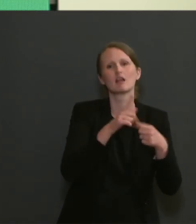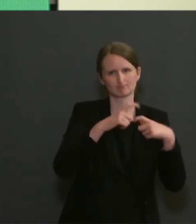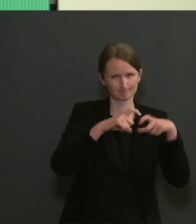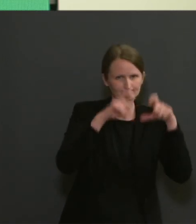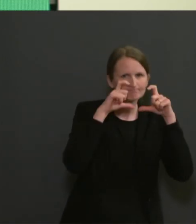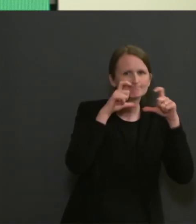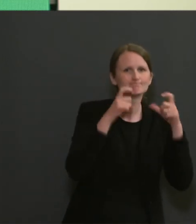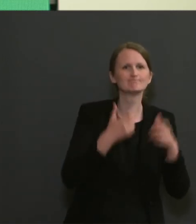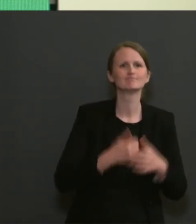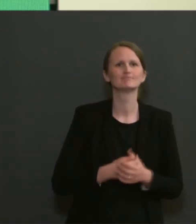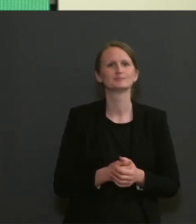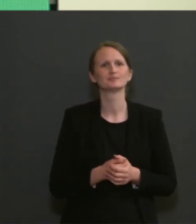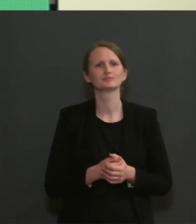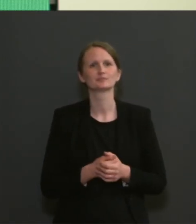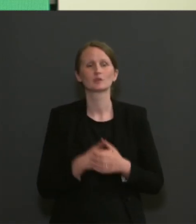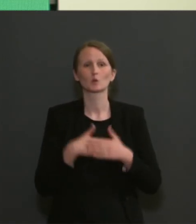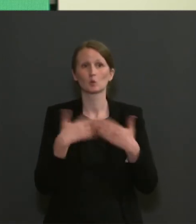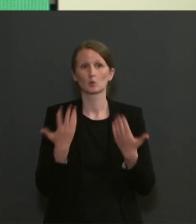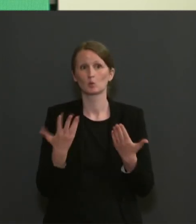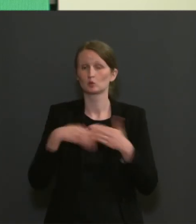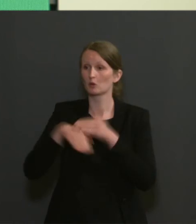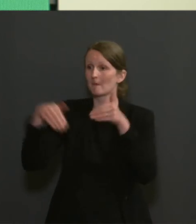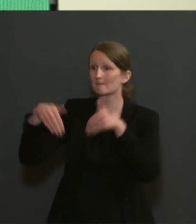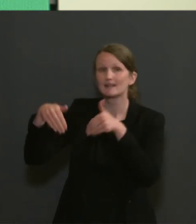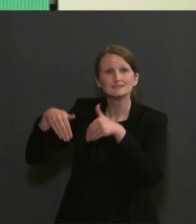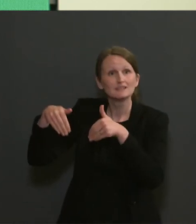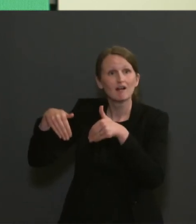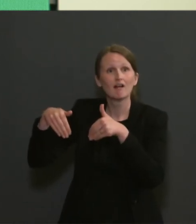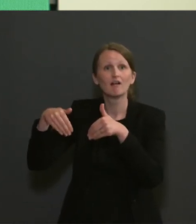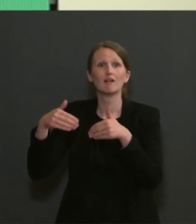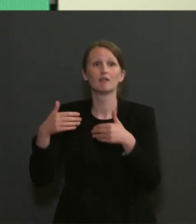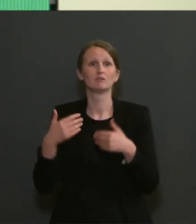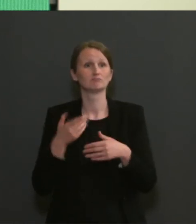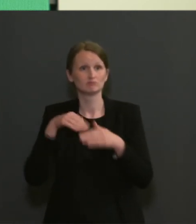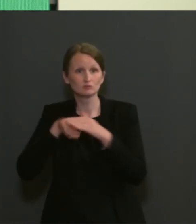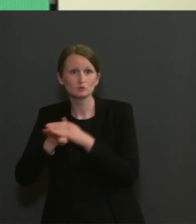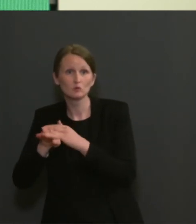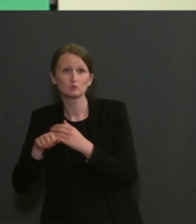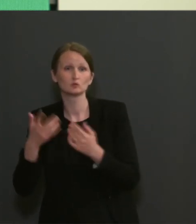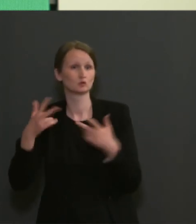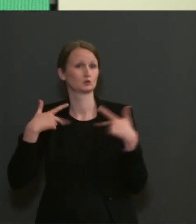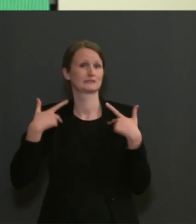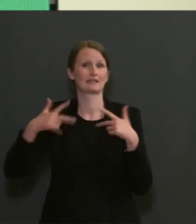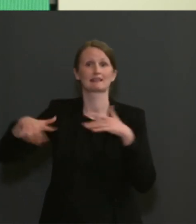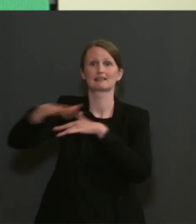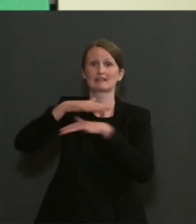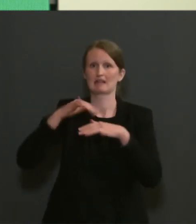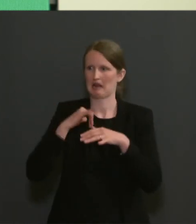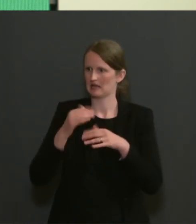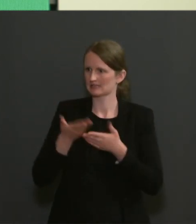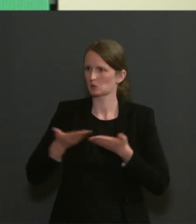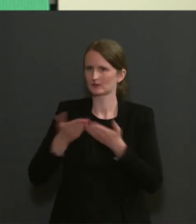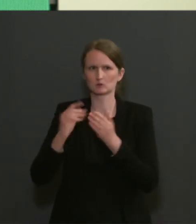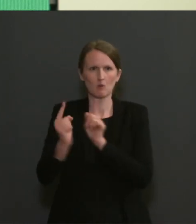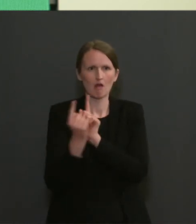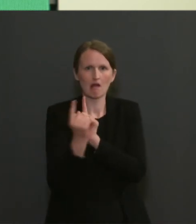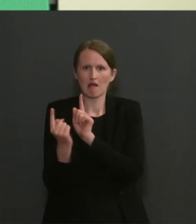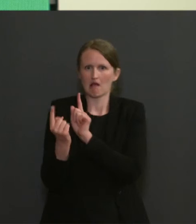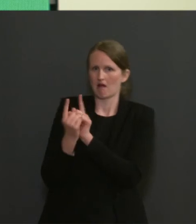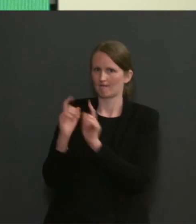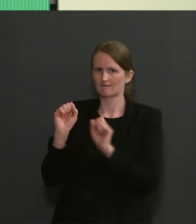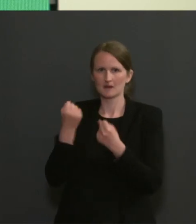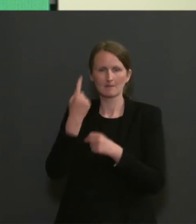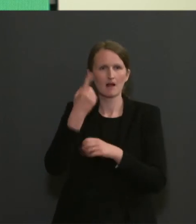comme les magasins, par exemple, toutes circonstances, en l'occurrence, où la distance de sécurité de l'ordre d'1,50 m ne peut pas être